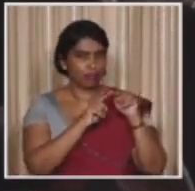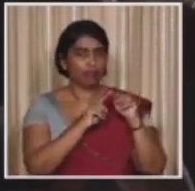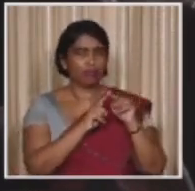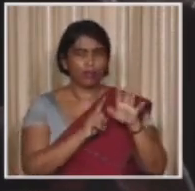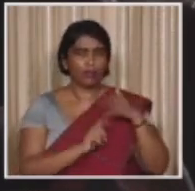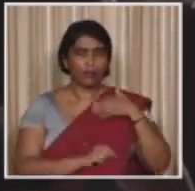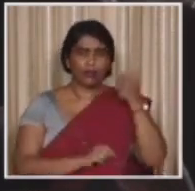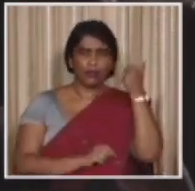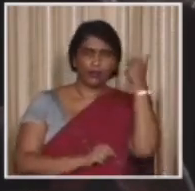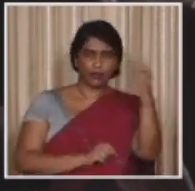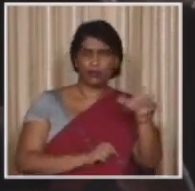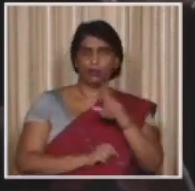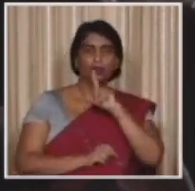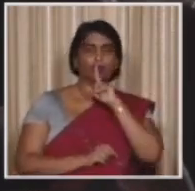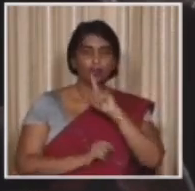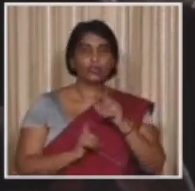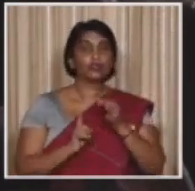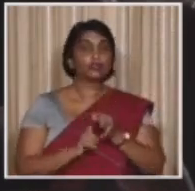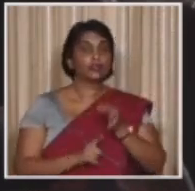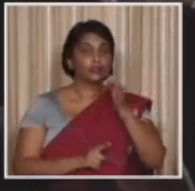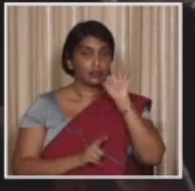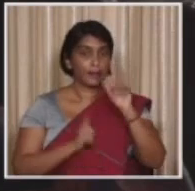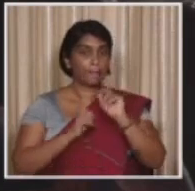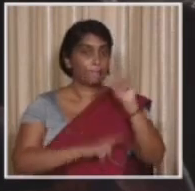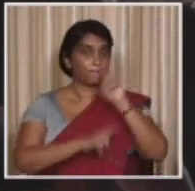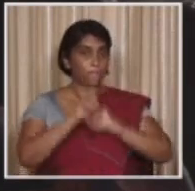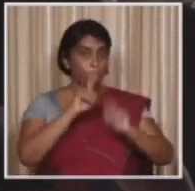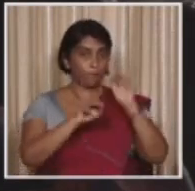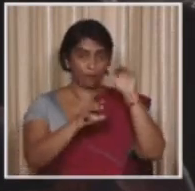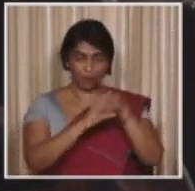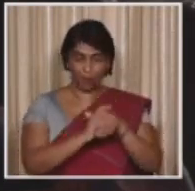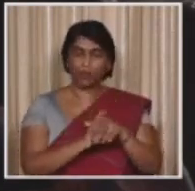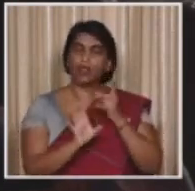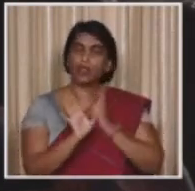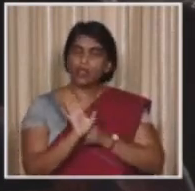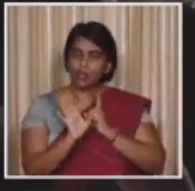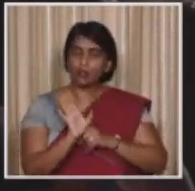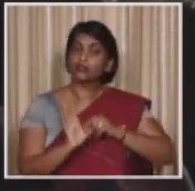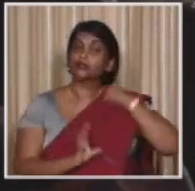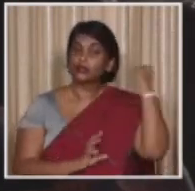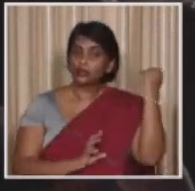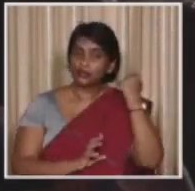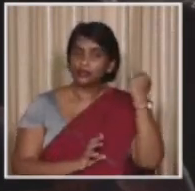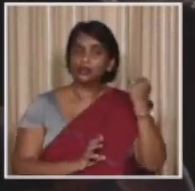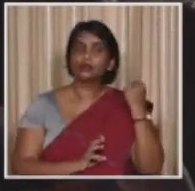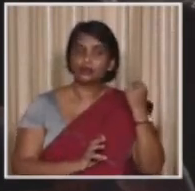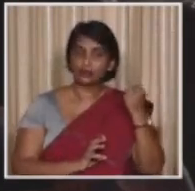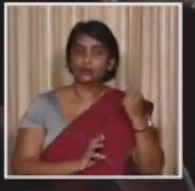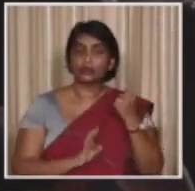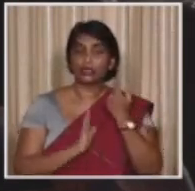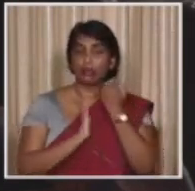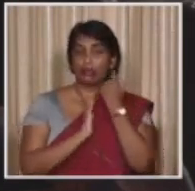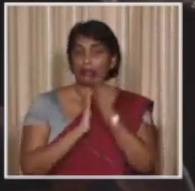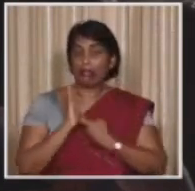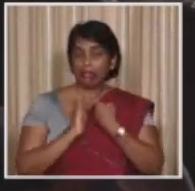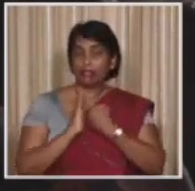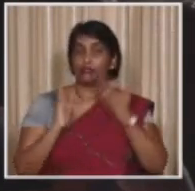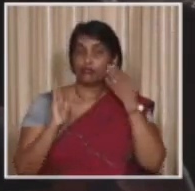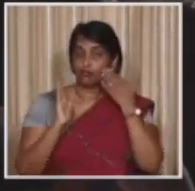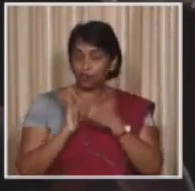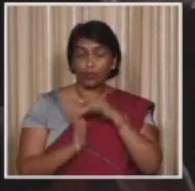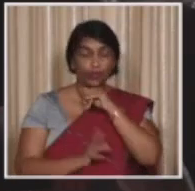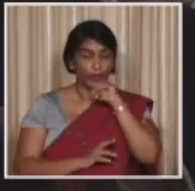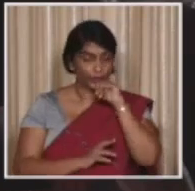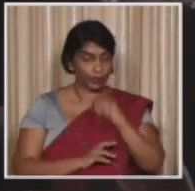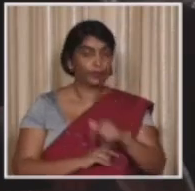හෙලා දකිනවා. අපේ ජනාධිපතිතුමා පාර්ලිමේන්තුවේ ඉන්නකොට හැමදාම කතා කරේ ලැටිම හවුස් ප්‍රින්සිපල් සම්බන්ධව. ඒ අය